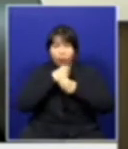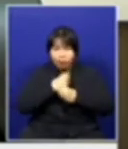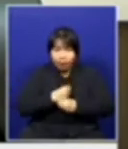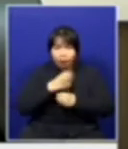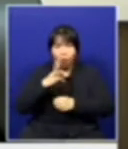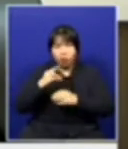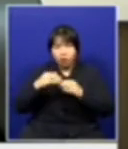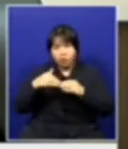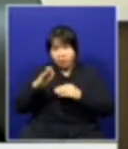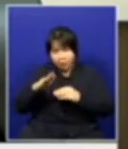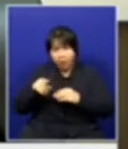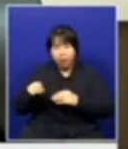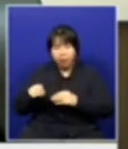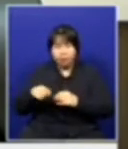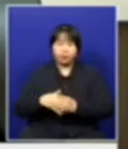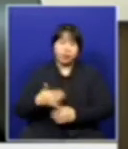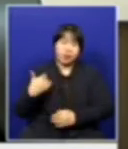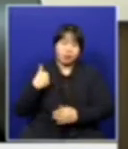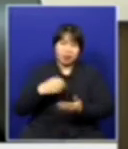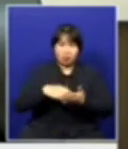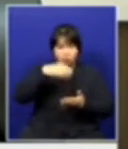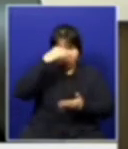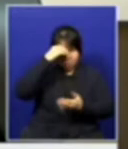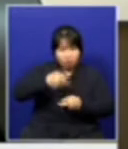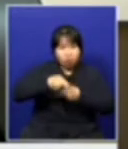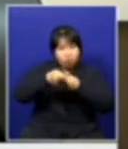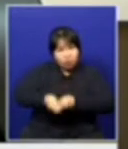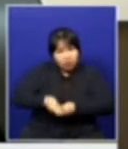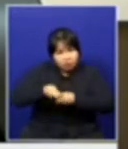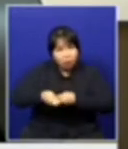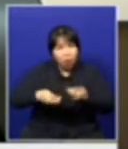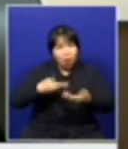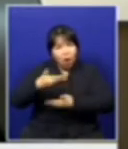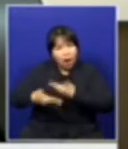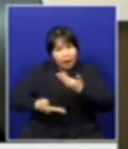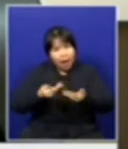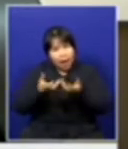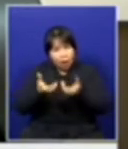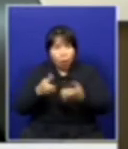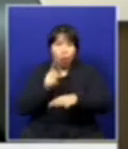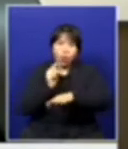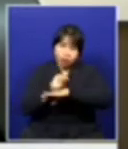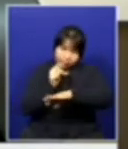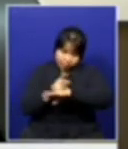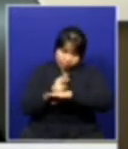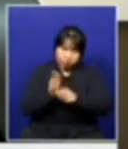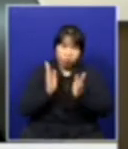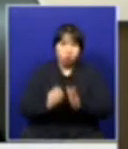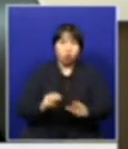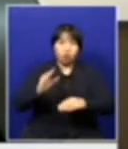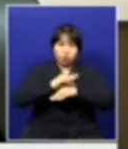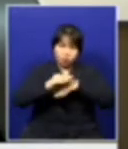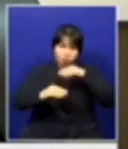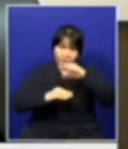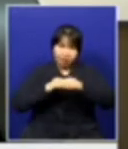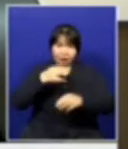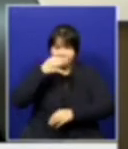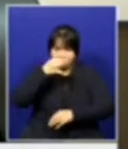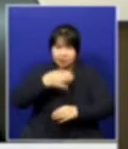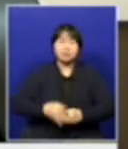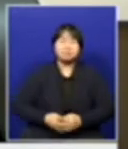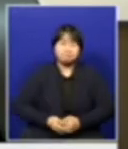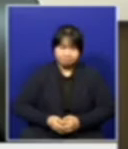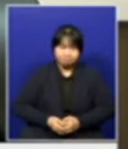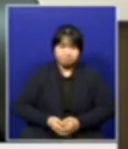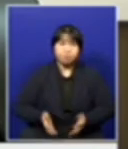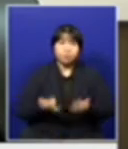ากลุ่มเกษตรกรกลุ่มผู้ค้าออนไลน์คนงานก่อสร้างทางรัฐบาลโดยพระ